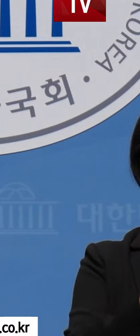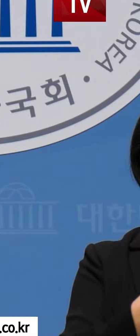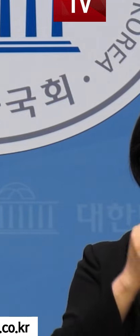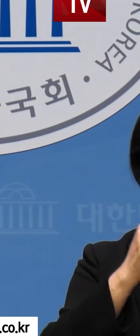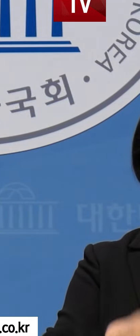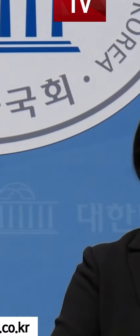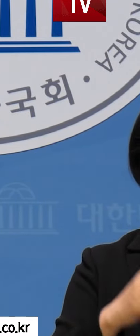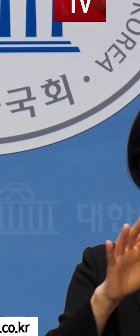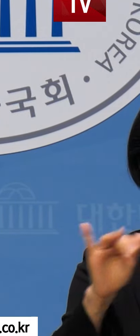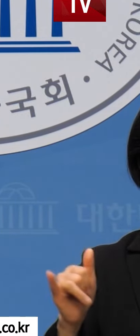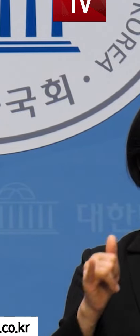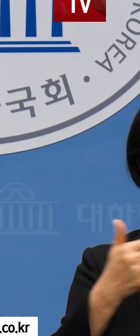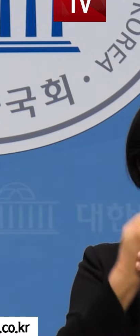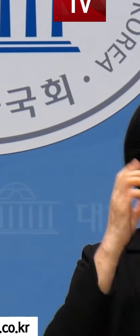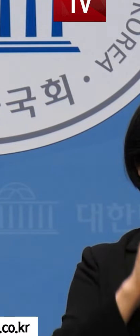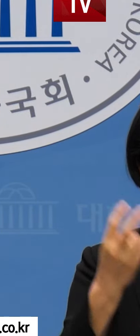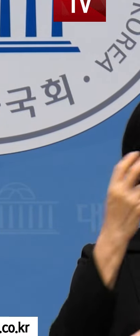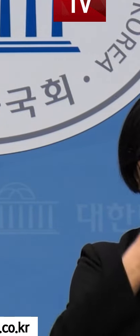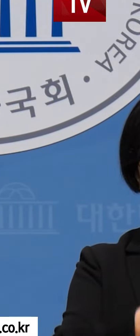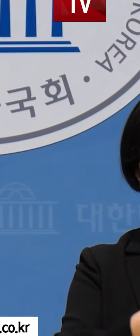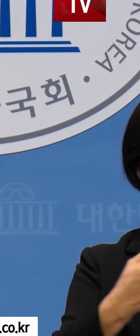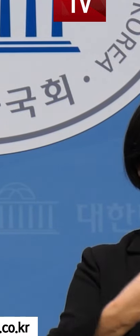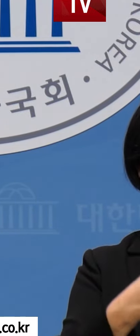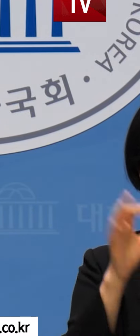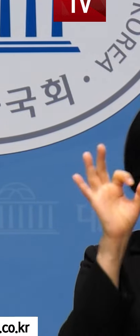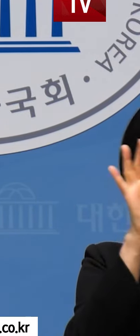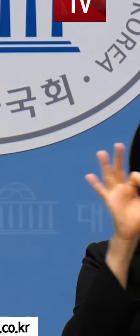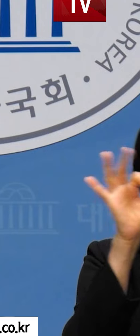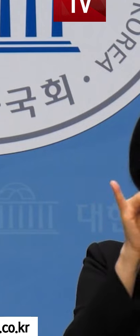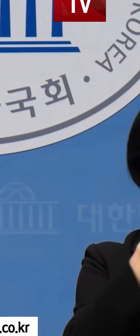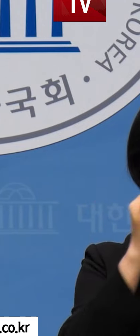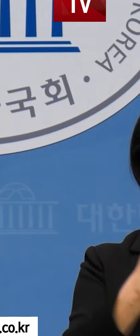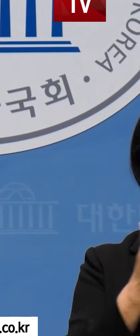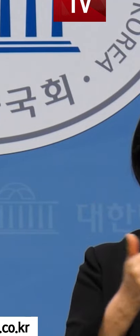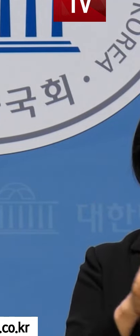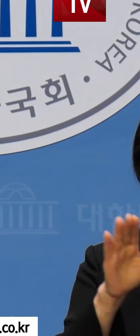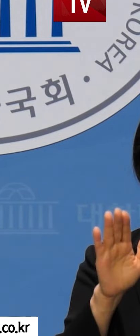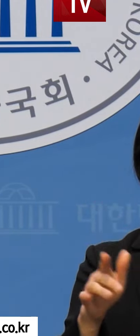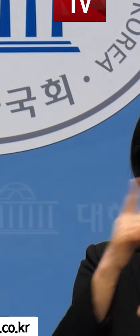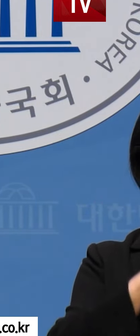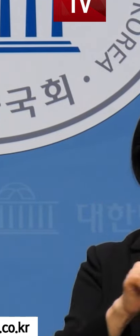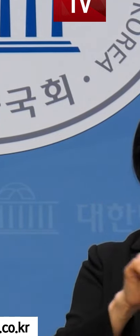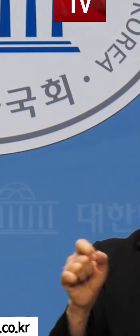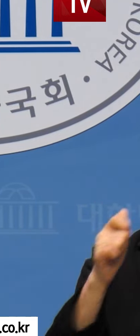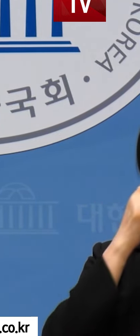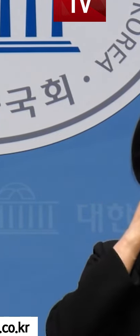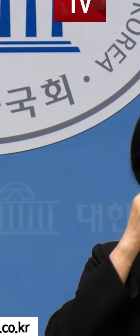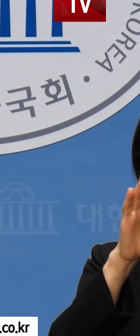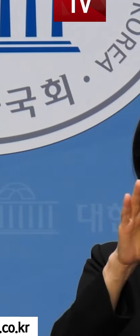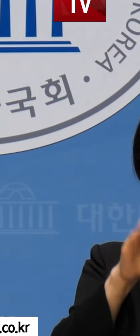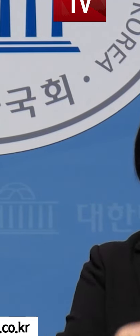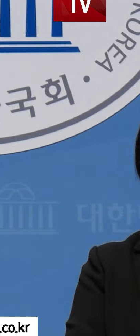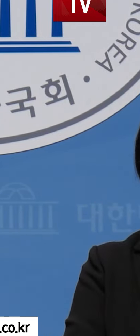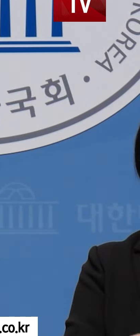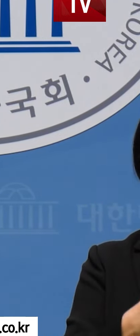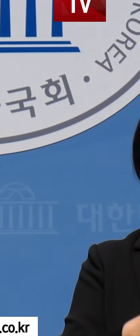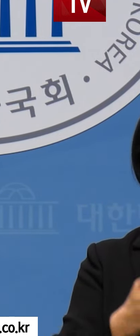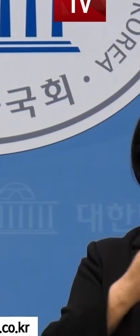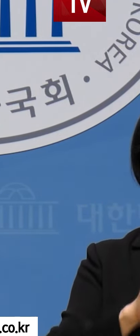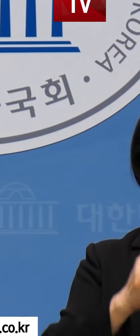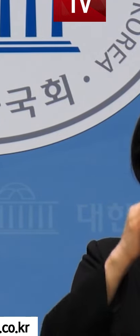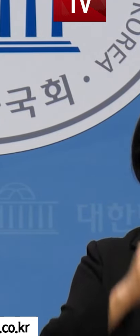통해 국민 여론을 떠보고 의사 눈치 보기로 일관하더니 더 미룰 수 없는 시점에 이르러서야